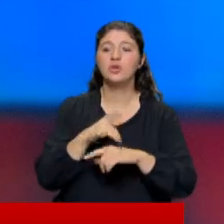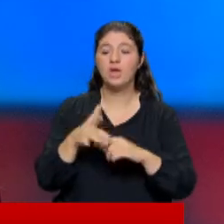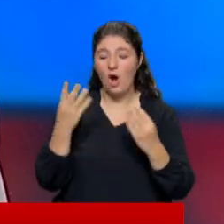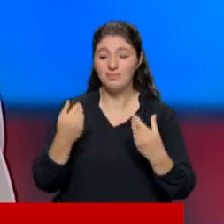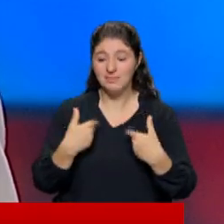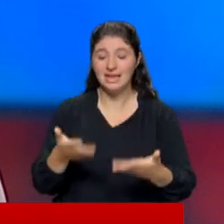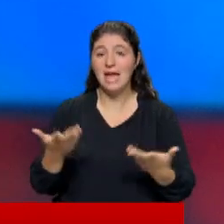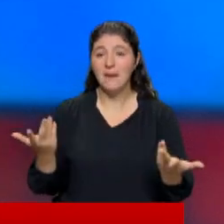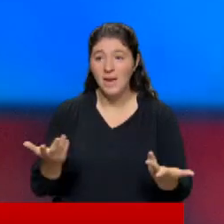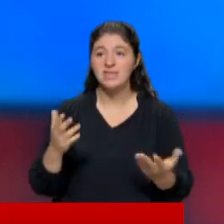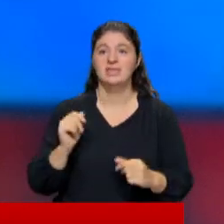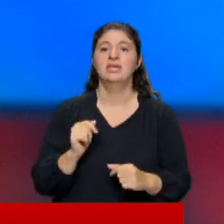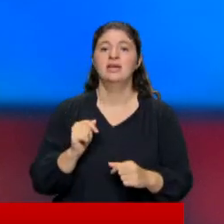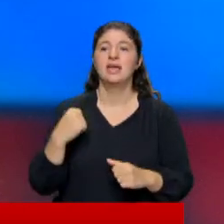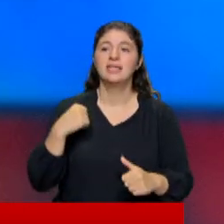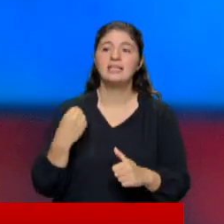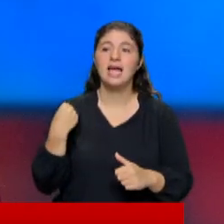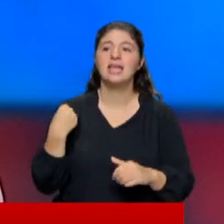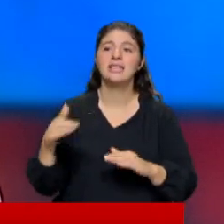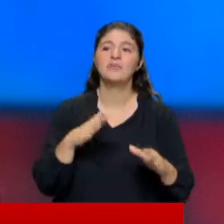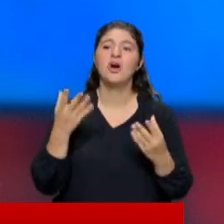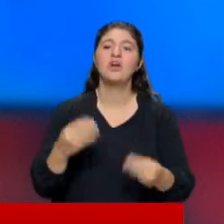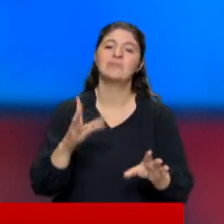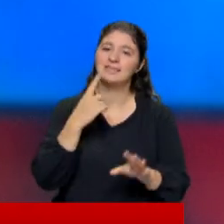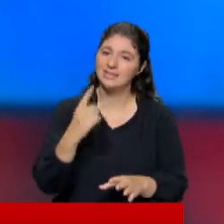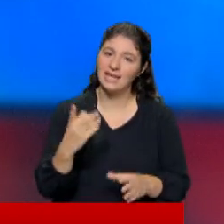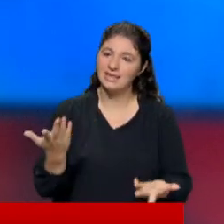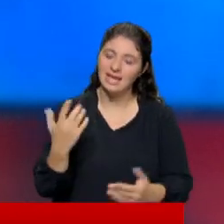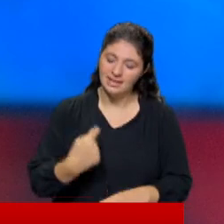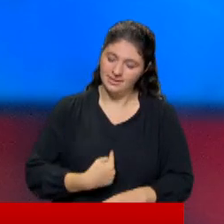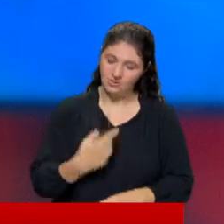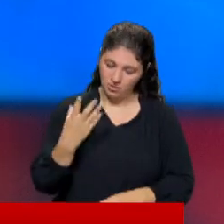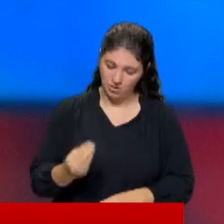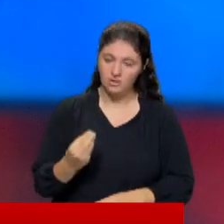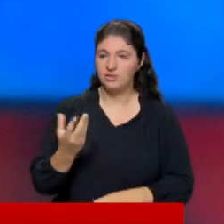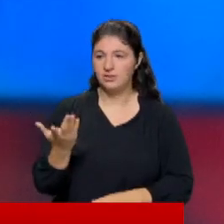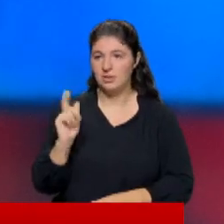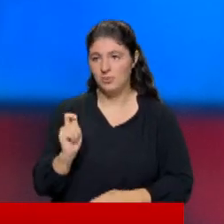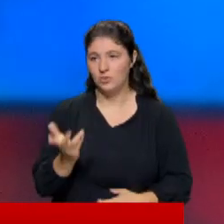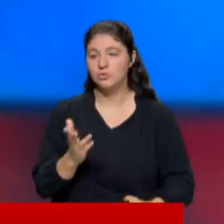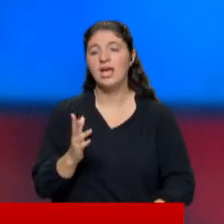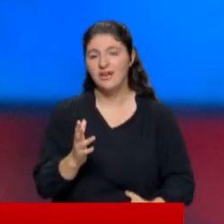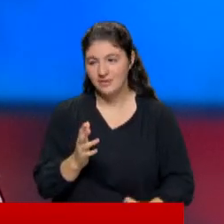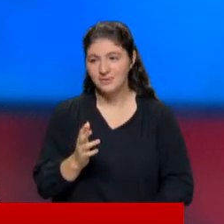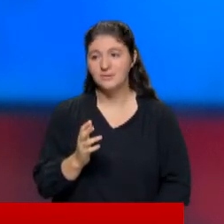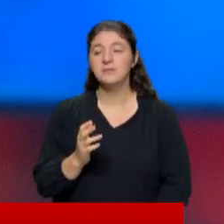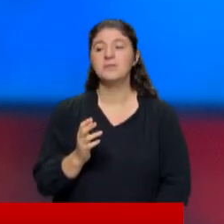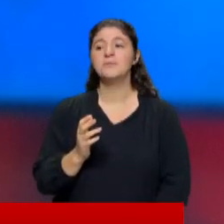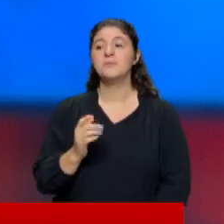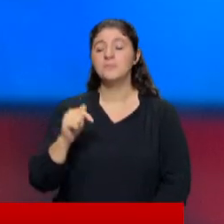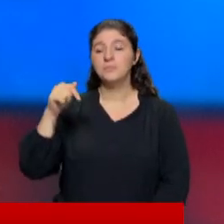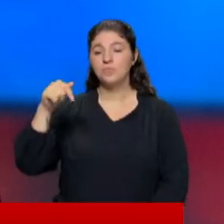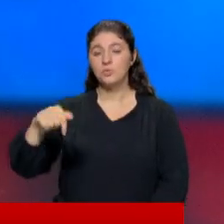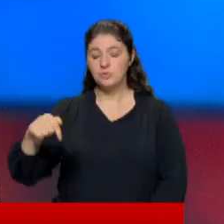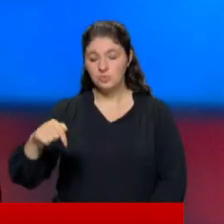olmamıza rağmen yeni depremler olmasın diye de temennide ve niyazda bulunuyoruz. Evet,